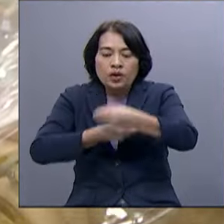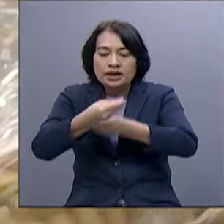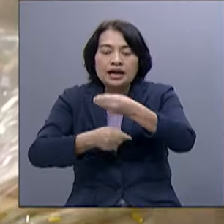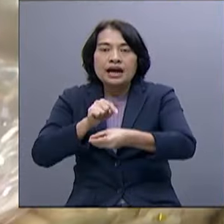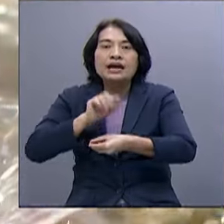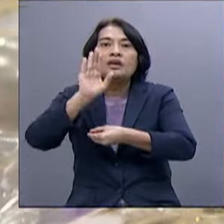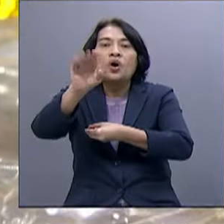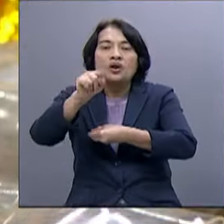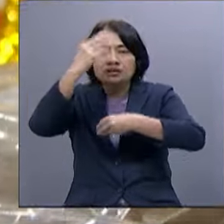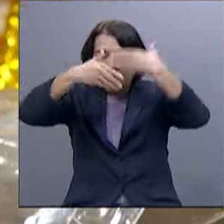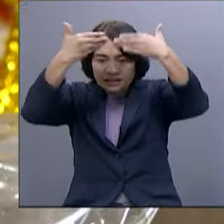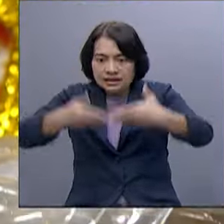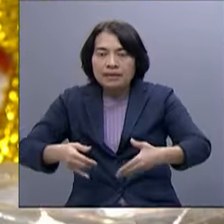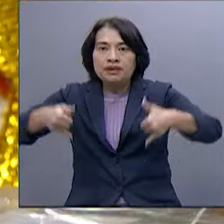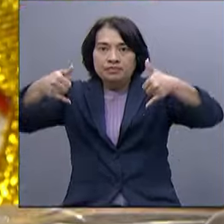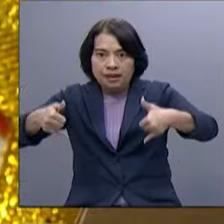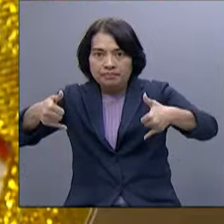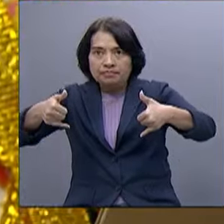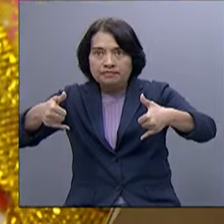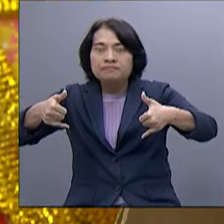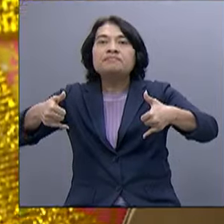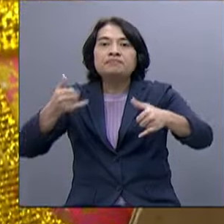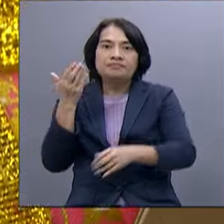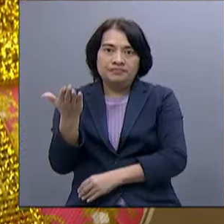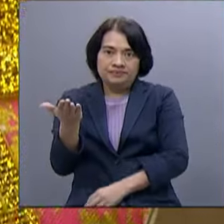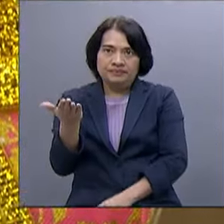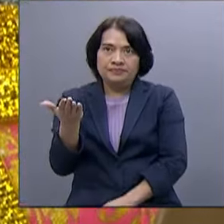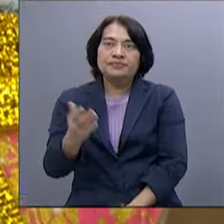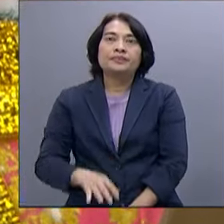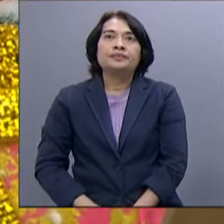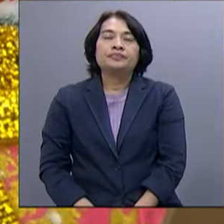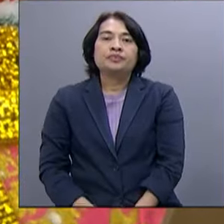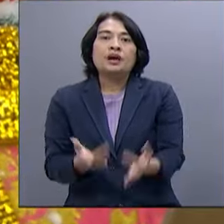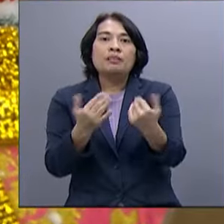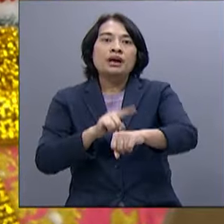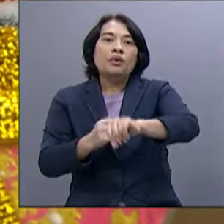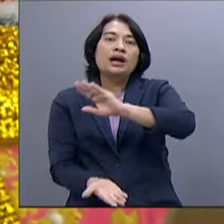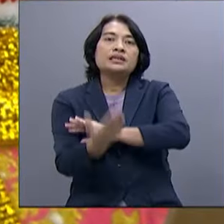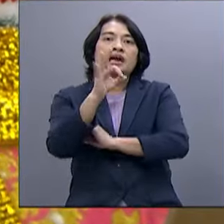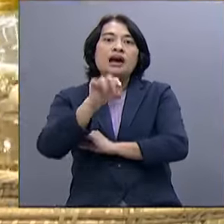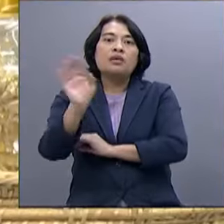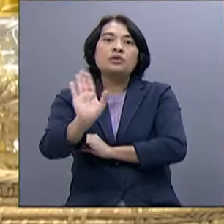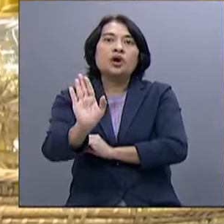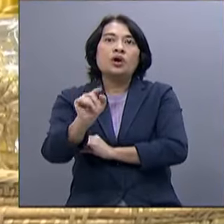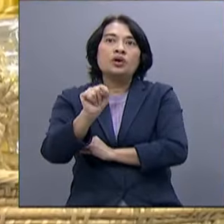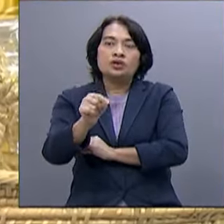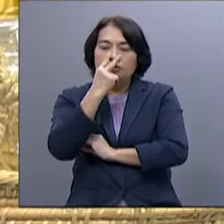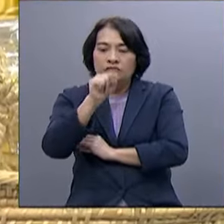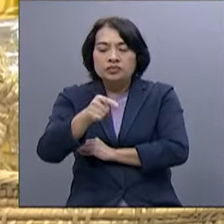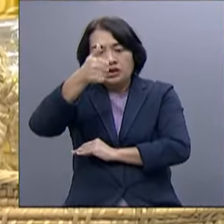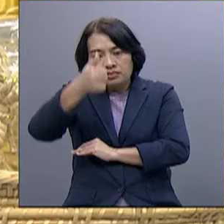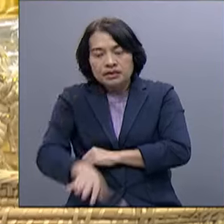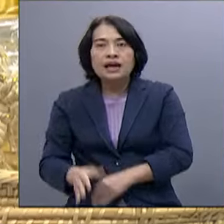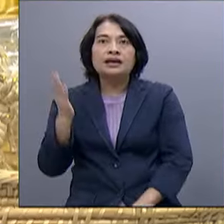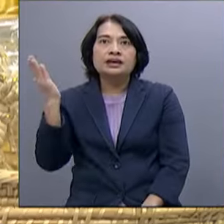บาตรดอกข้าวพรรษา เพราะช่วงนี้เขาแบบฮิตอาร์ตทอยกันไง อาร์ตทอยประจำงานไม่ต้องรอ9โมงไม่ต้องรอกดเอฟแล้วลุ้นว่าจะทันหรือไม่ทัน อันนี้